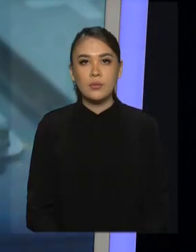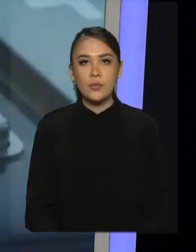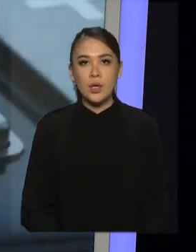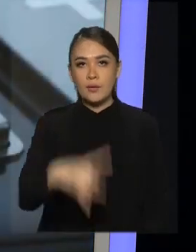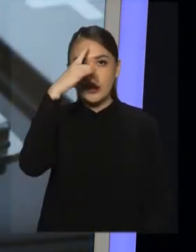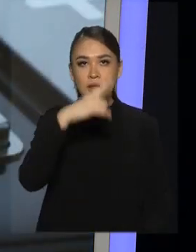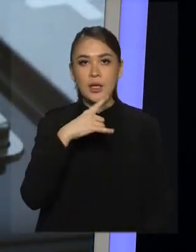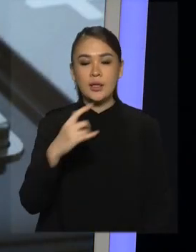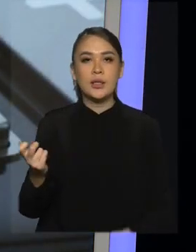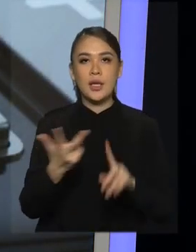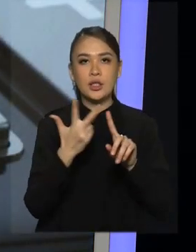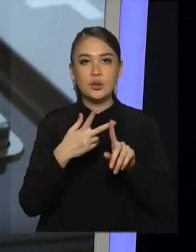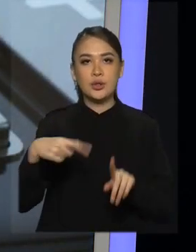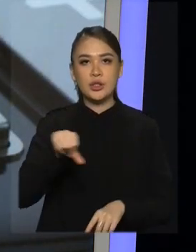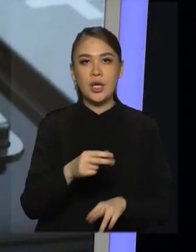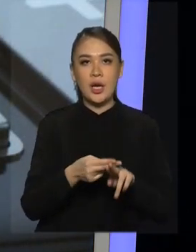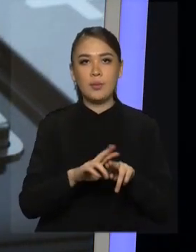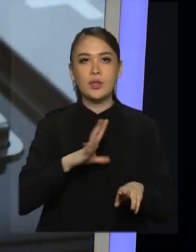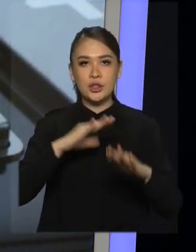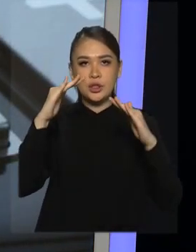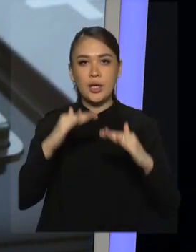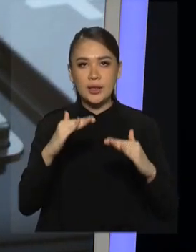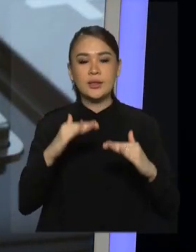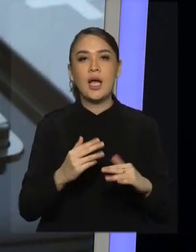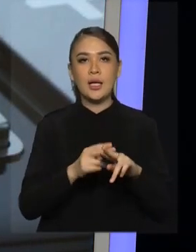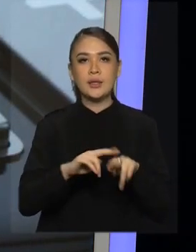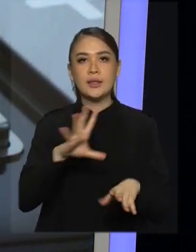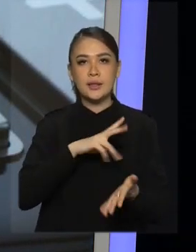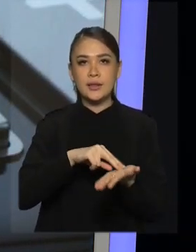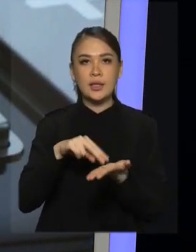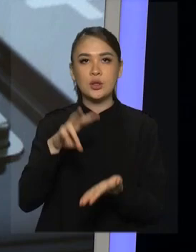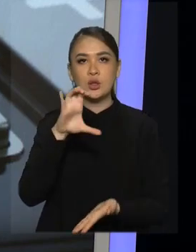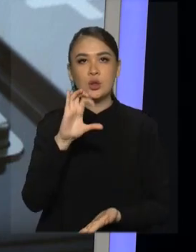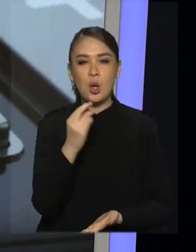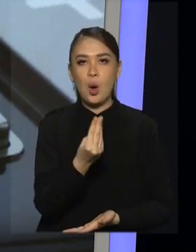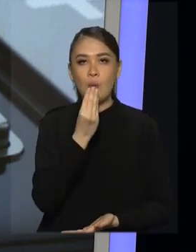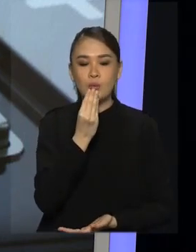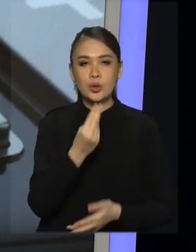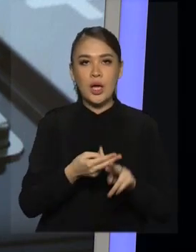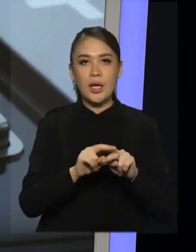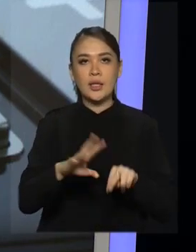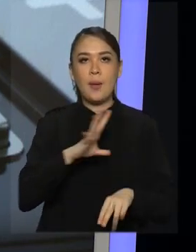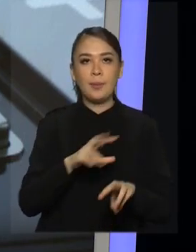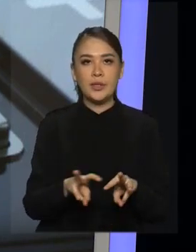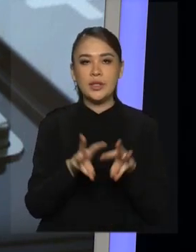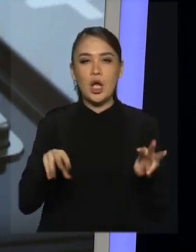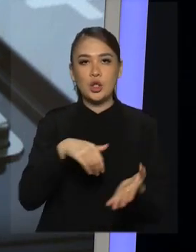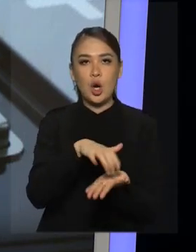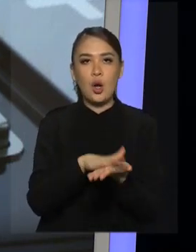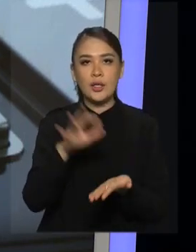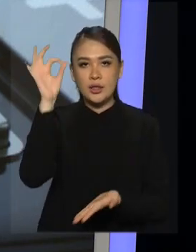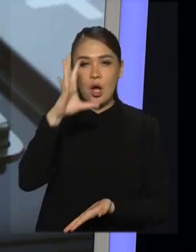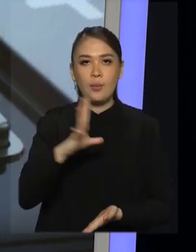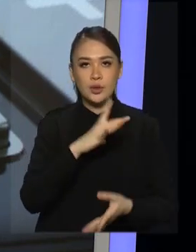В Казахстане третью неделю подряд снижаются цены на социально значимые продукты питания. Министерство торговли и